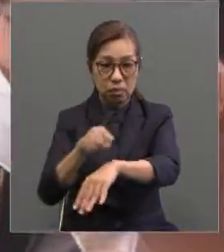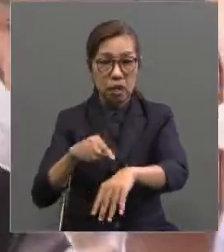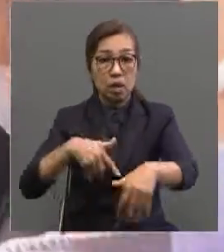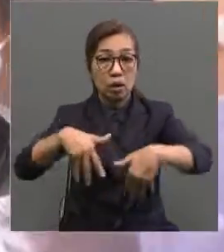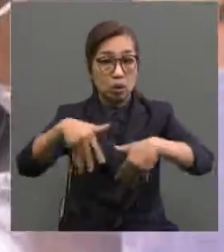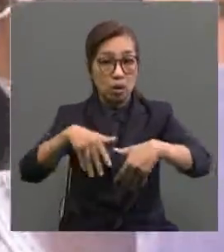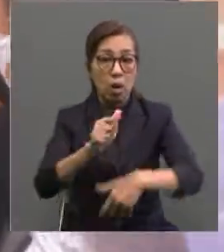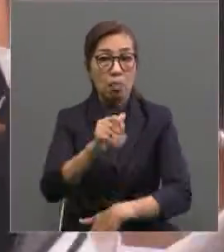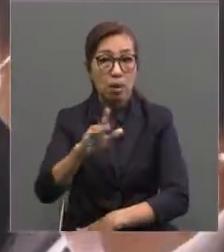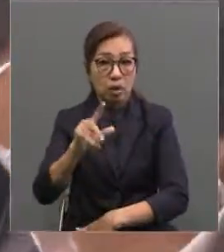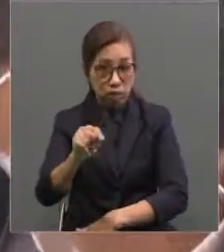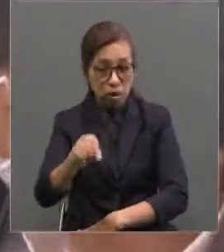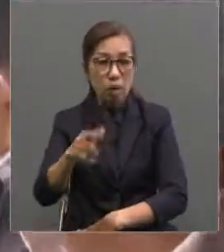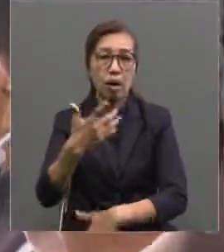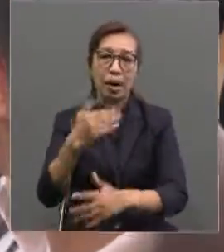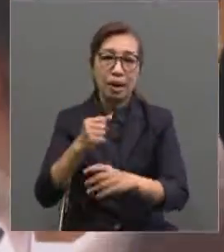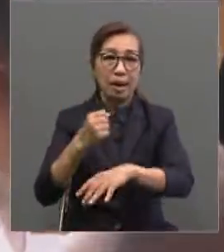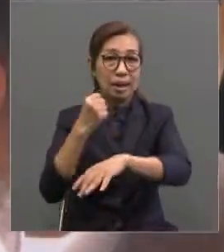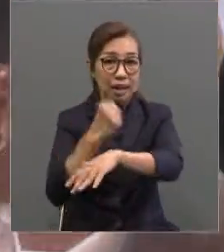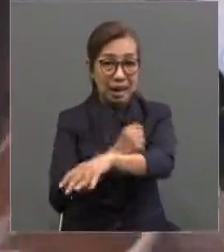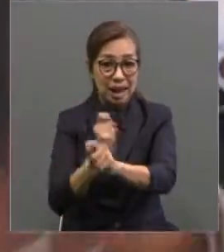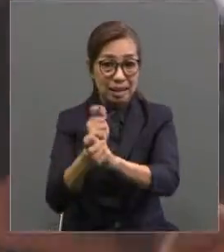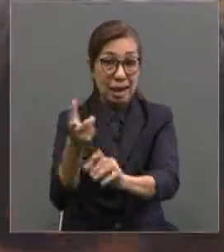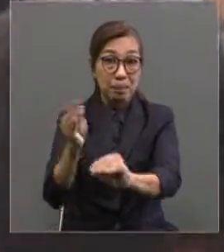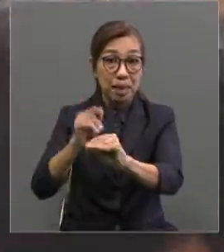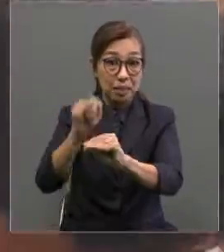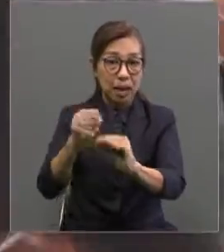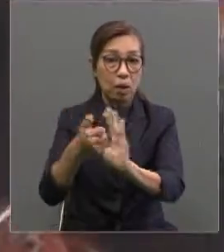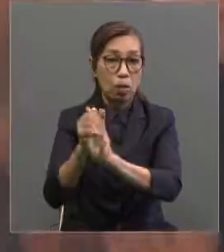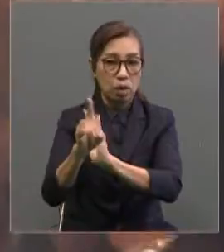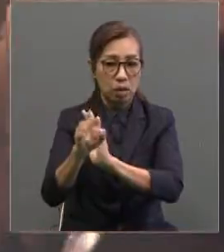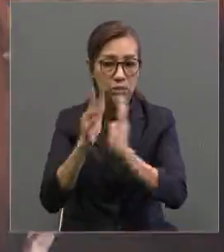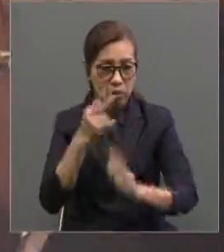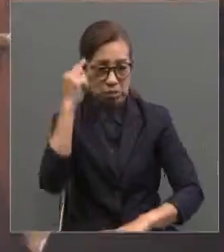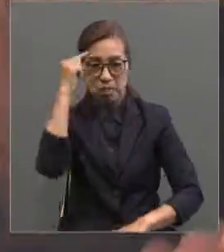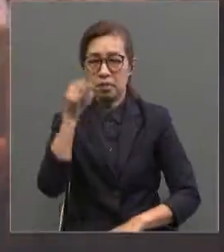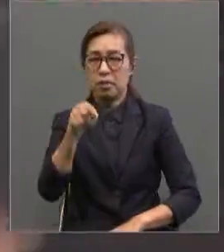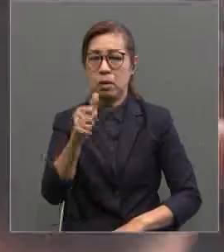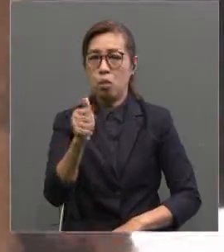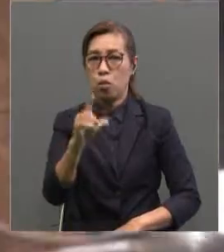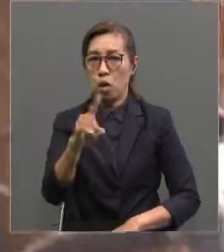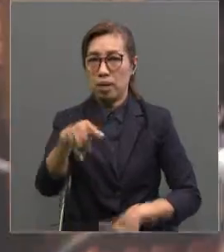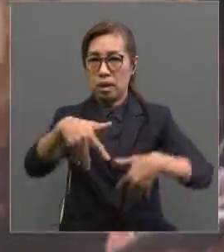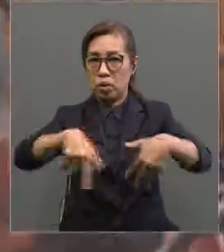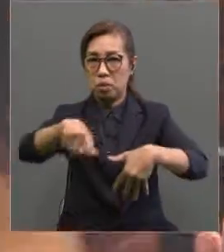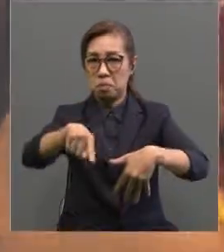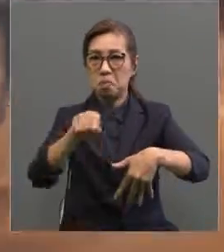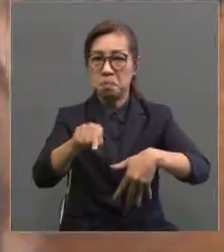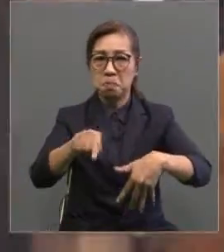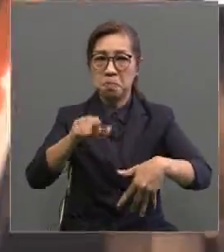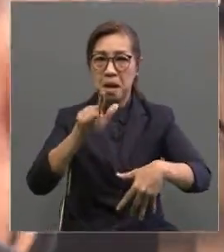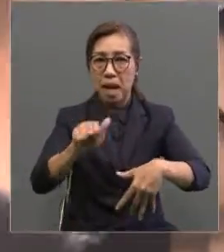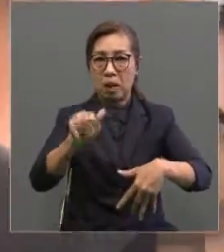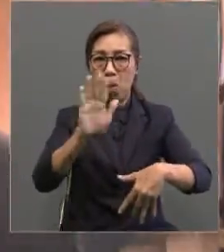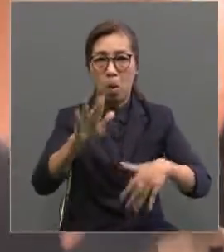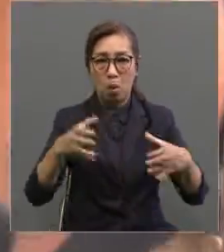ารท้องถิ่นในพื้นที่ของจังหวัดอุดรธานีนี่นะคะหลายฝ่ายก็จับตามการเพราะอุดรเนี่ยเขาบอกว่าเป็นเมืองหลวงของค